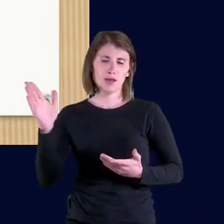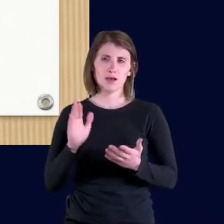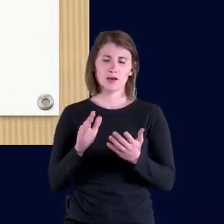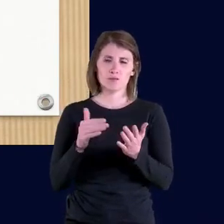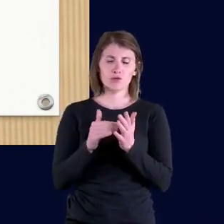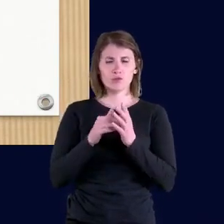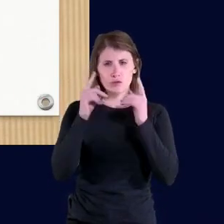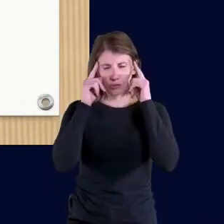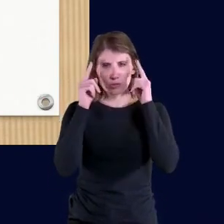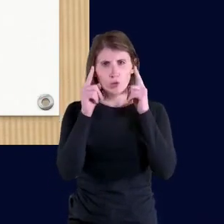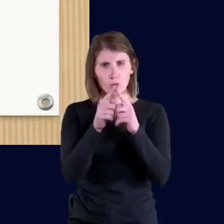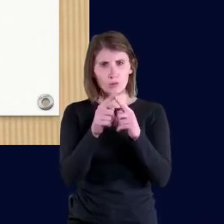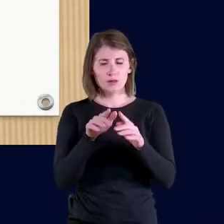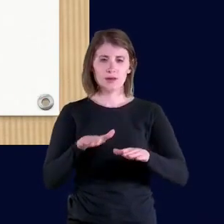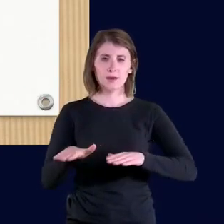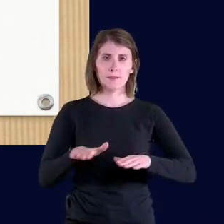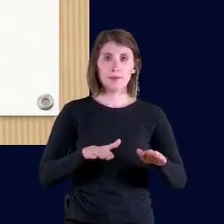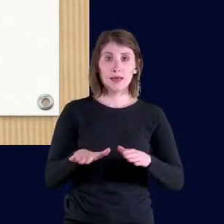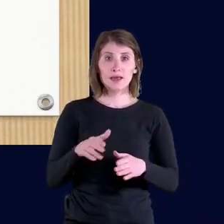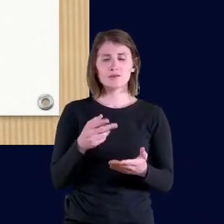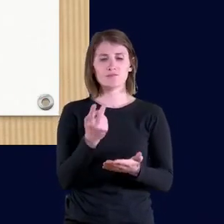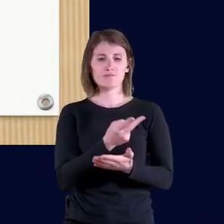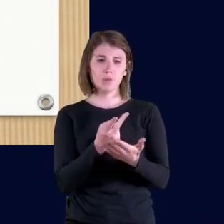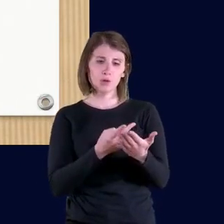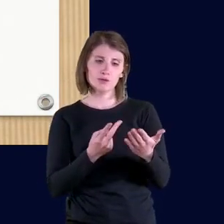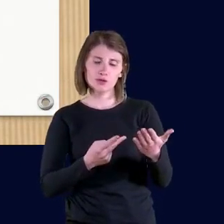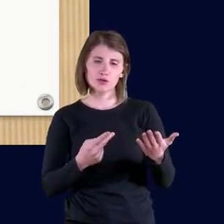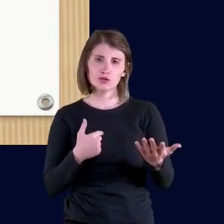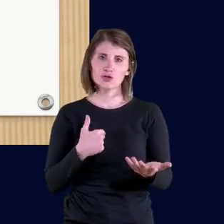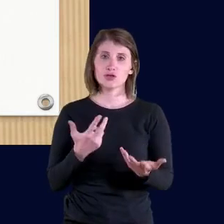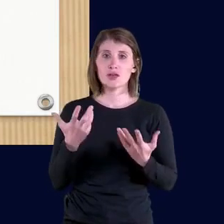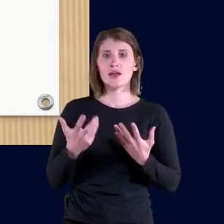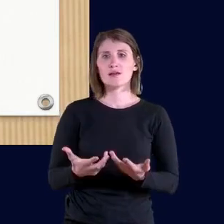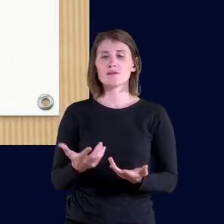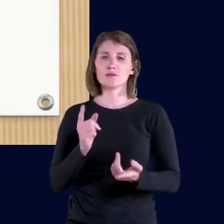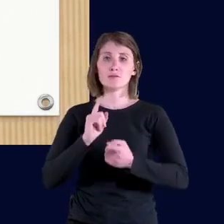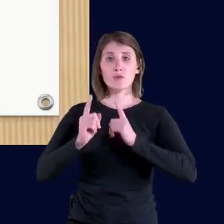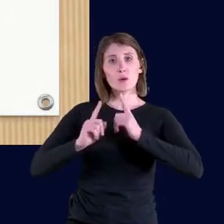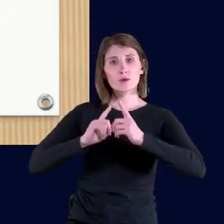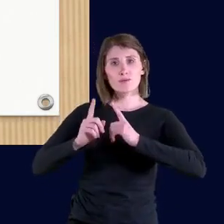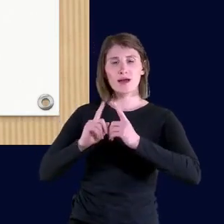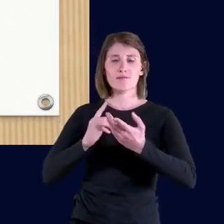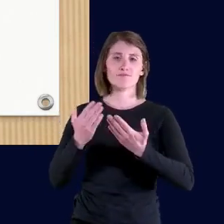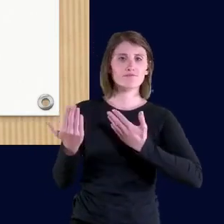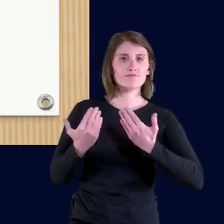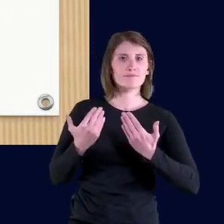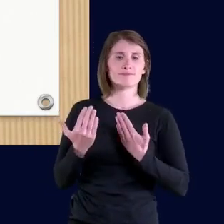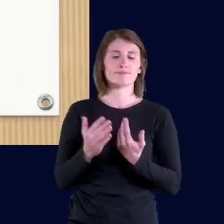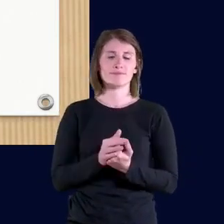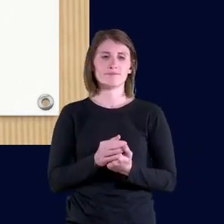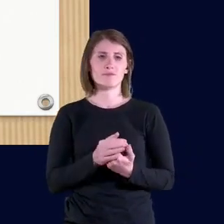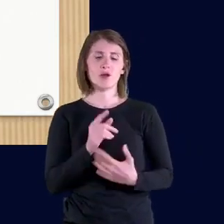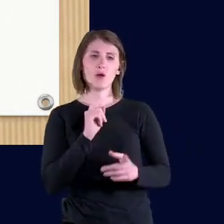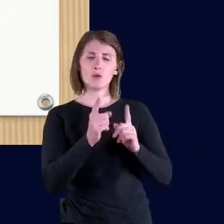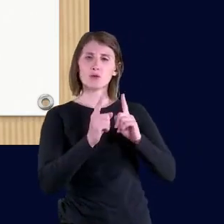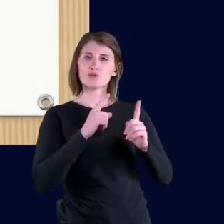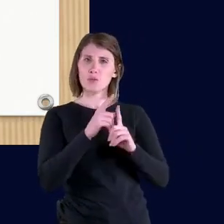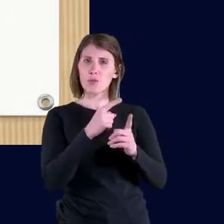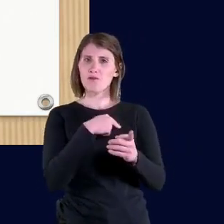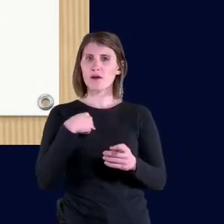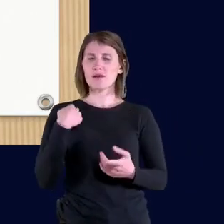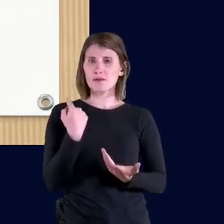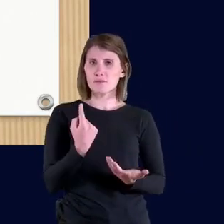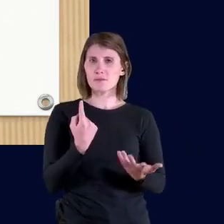skupienia albo miejsca gdzie chcą poczytać ewentualnie są też porozmawiać w toku Rozmowy My też wielokrotnie